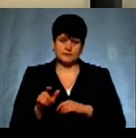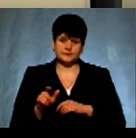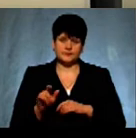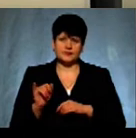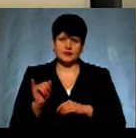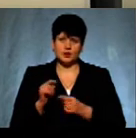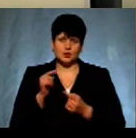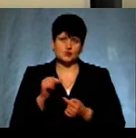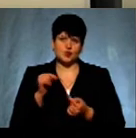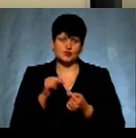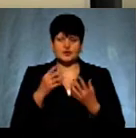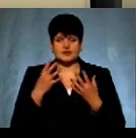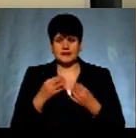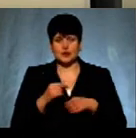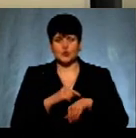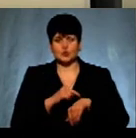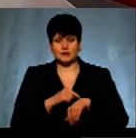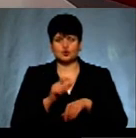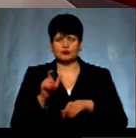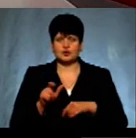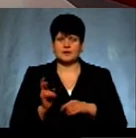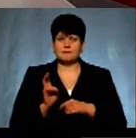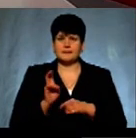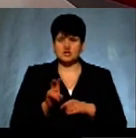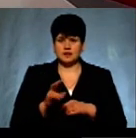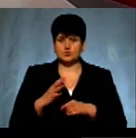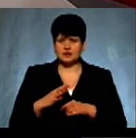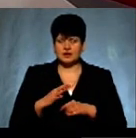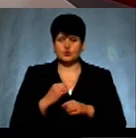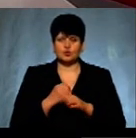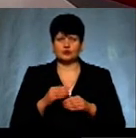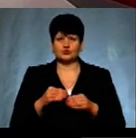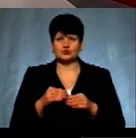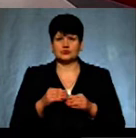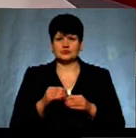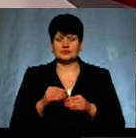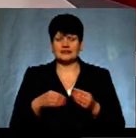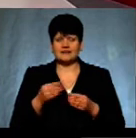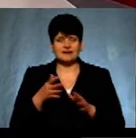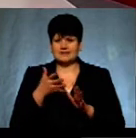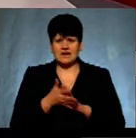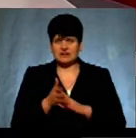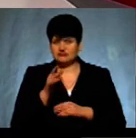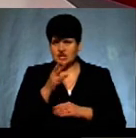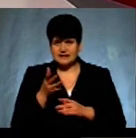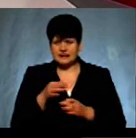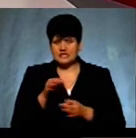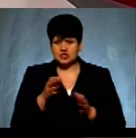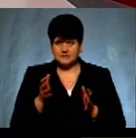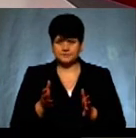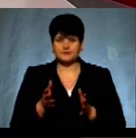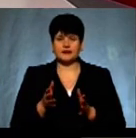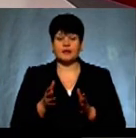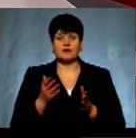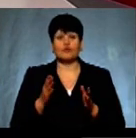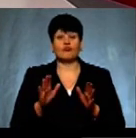там день і годину для того, щоб людина прийшла і там очікувала, і роботодавець не тратив лишній час, щоб це було так узгоджено. У випадку,